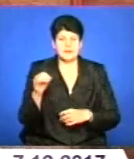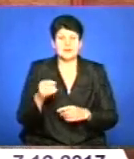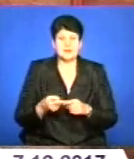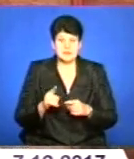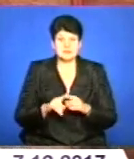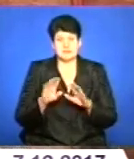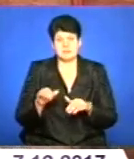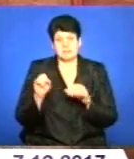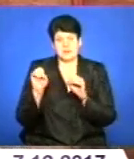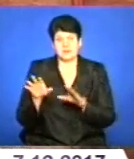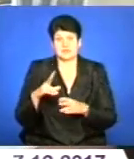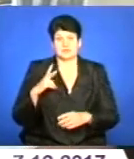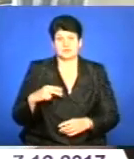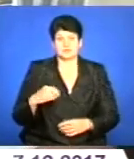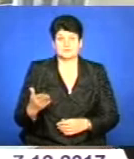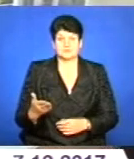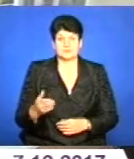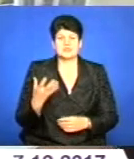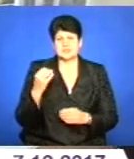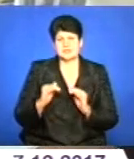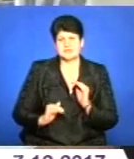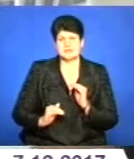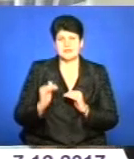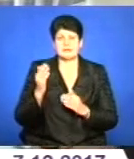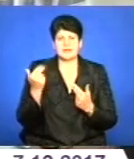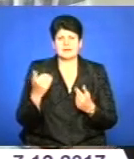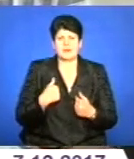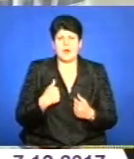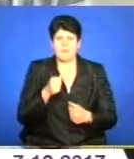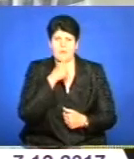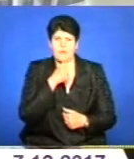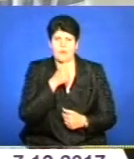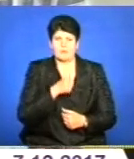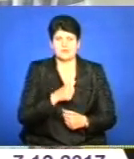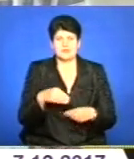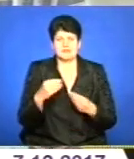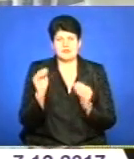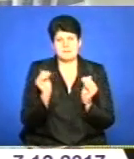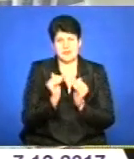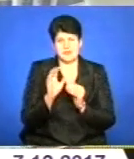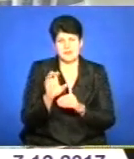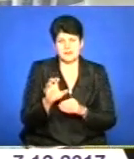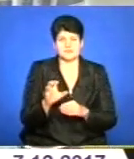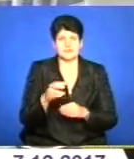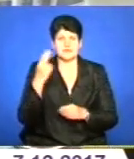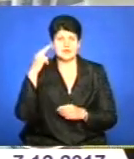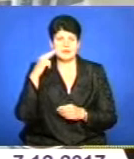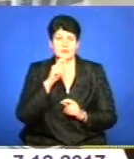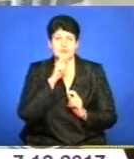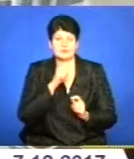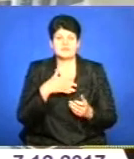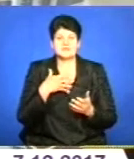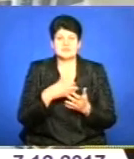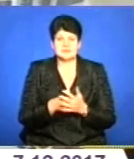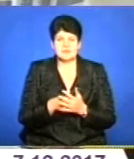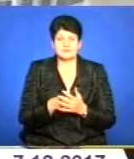захоплення передалось їхній доньці. І вона ще з маленького. Дайте я попробую. Спочатку їй давали маленький фотоапарат, навіть дядько подарував їй свій,